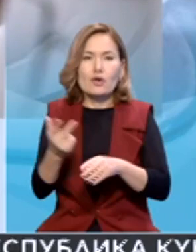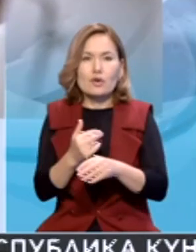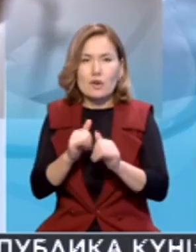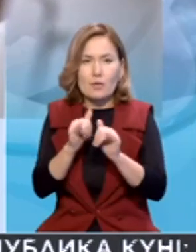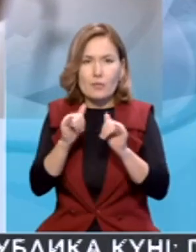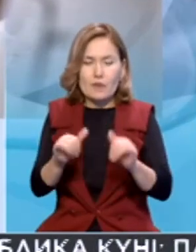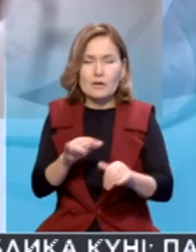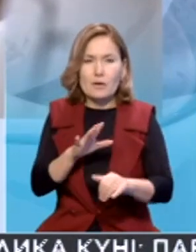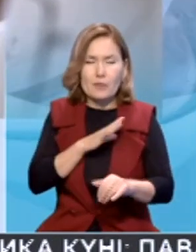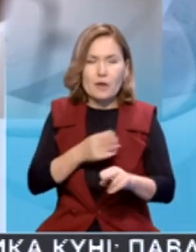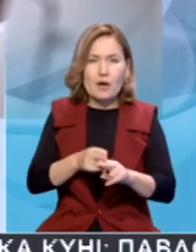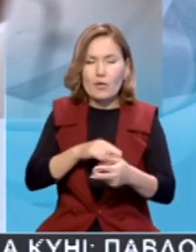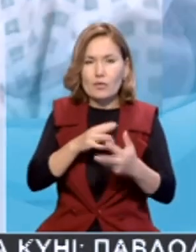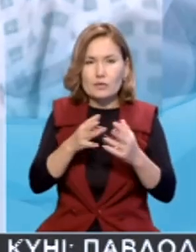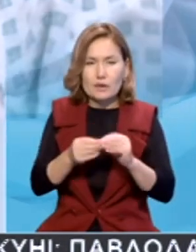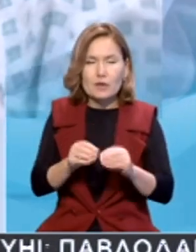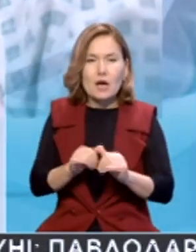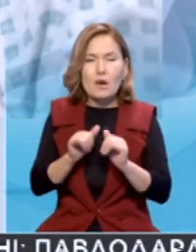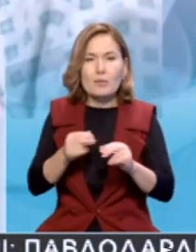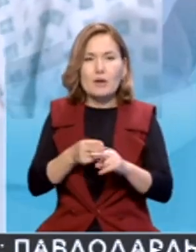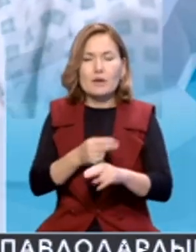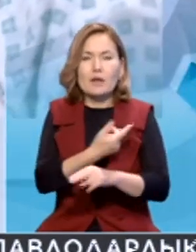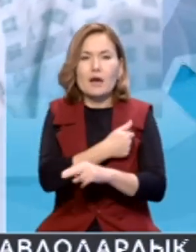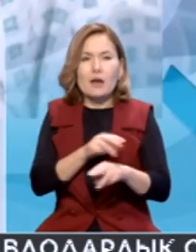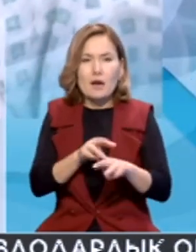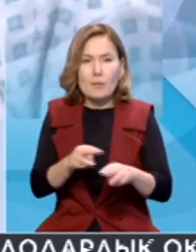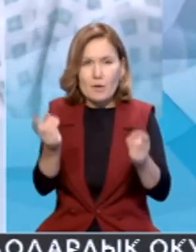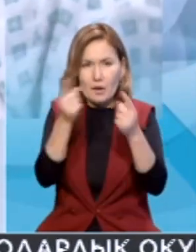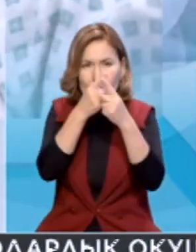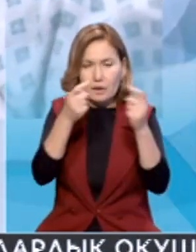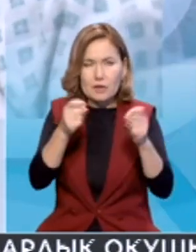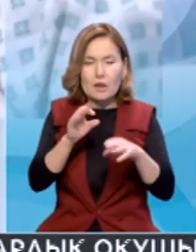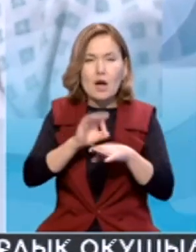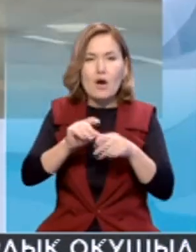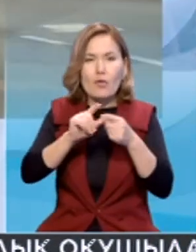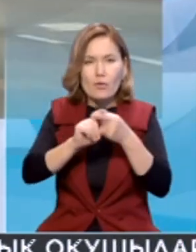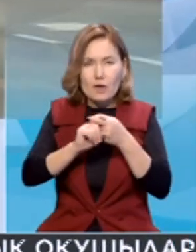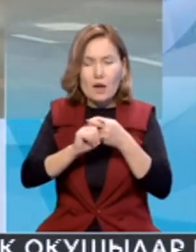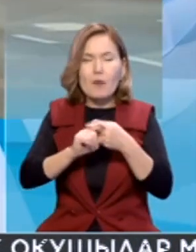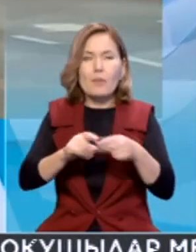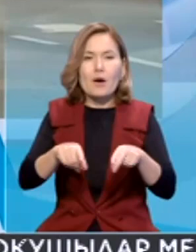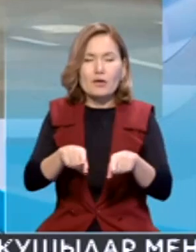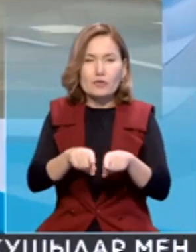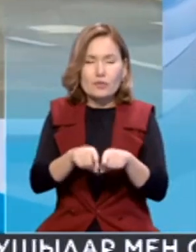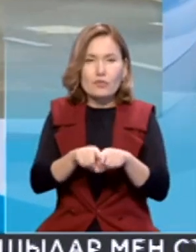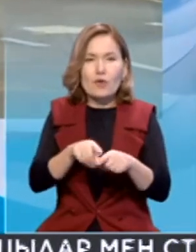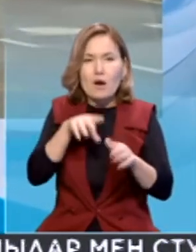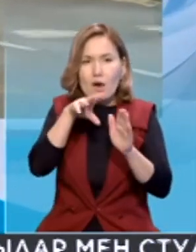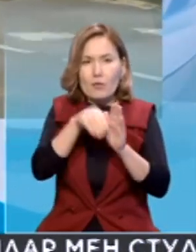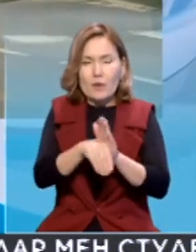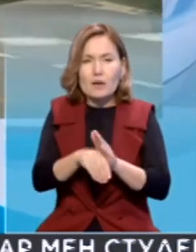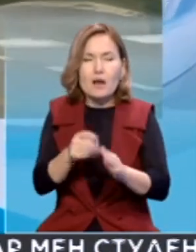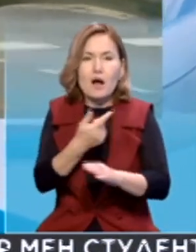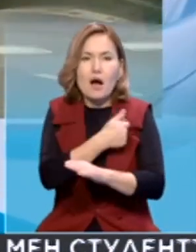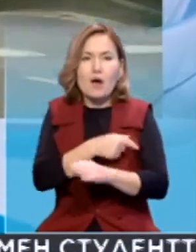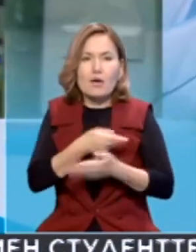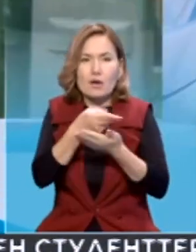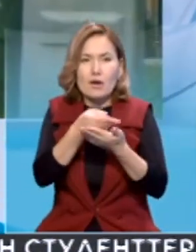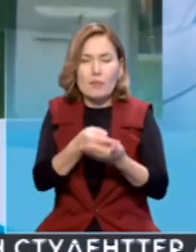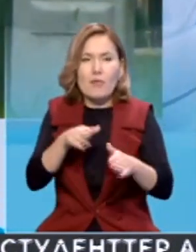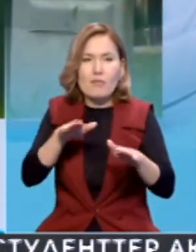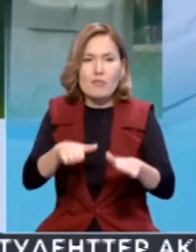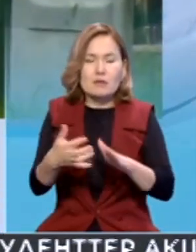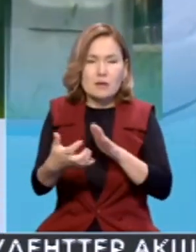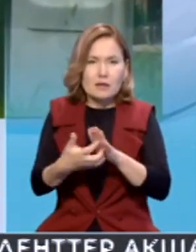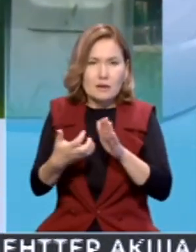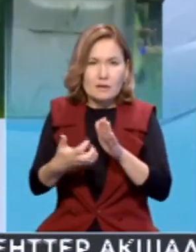1,7 миллион адамға жеткен. Денсаулық сақтау мамандары ковидке қыстағы тымау ауруы қосылып, ауруханаларда орын болмай қалуы